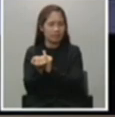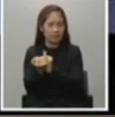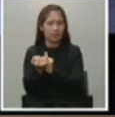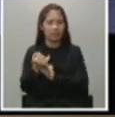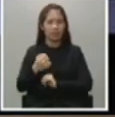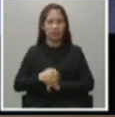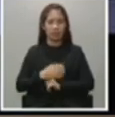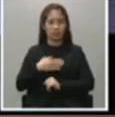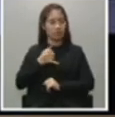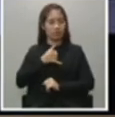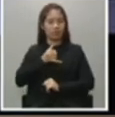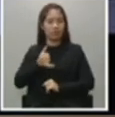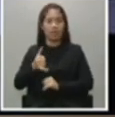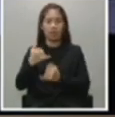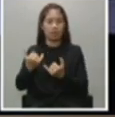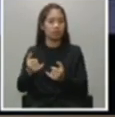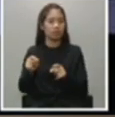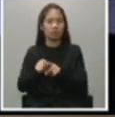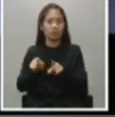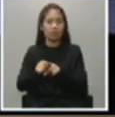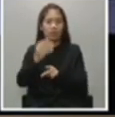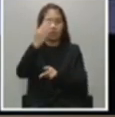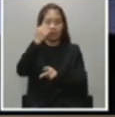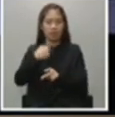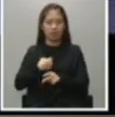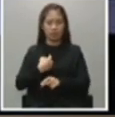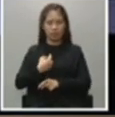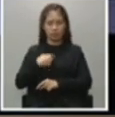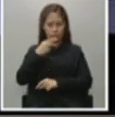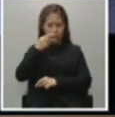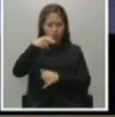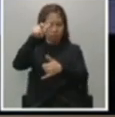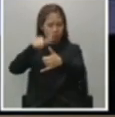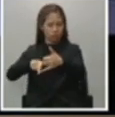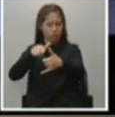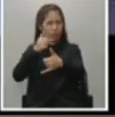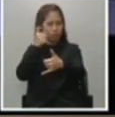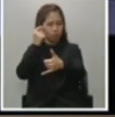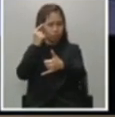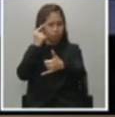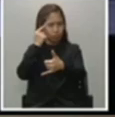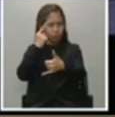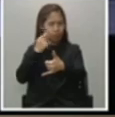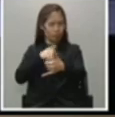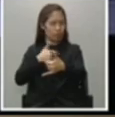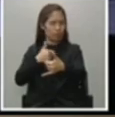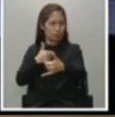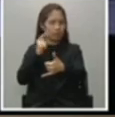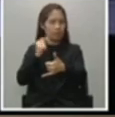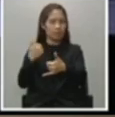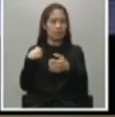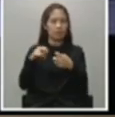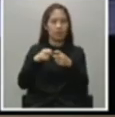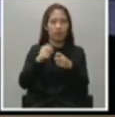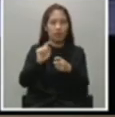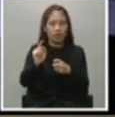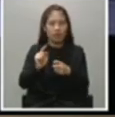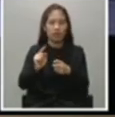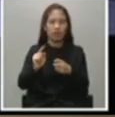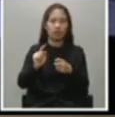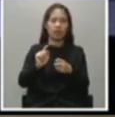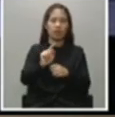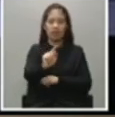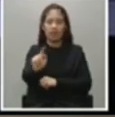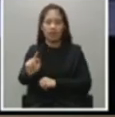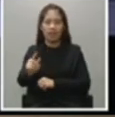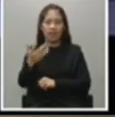มมาครั้งนี้นะครับพอท่านได้แสดงให้เห็นความจริงใจแล้วมีอะไรท่านก็พูดกับผมมีปัญหาตรงไหนอะไรตรงไห